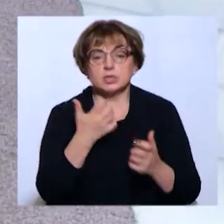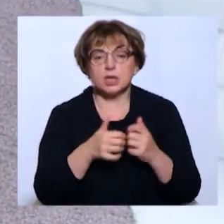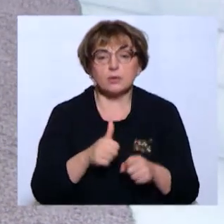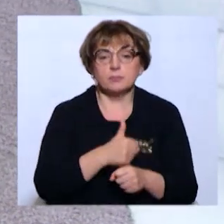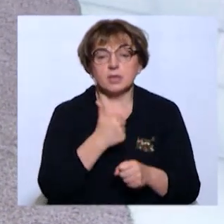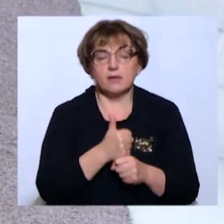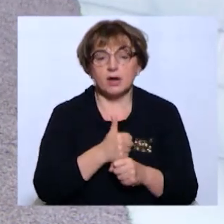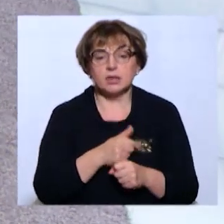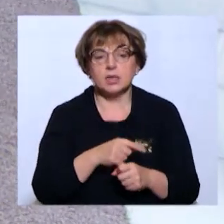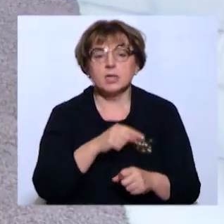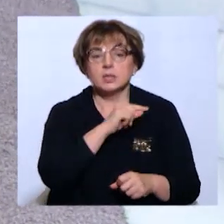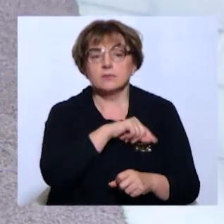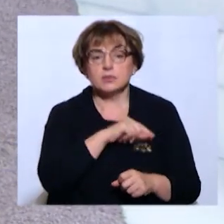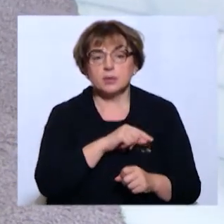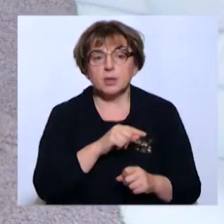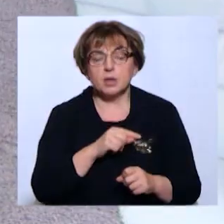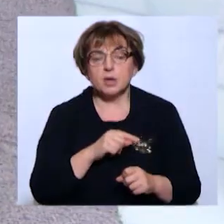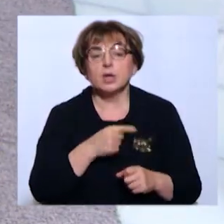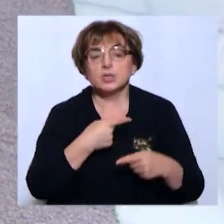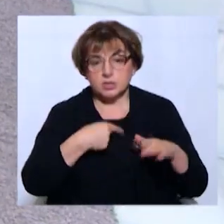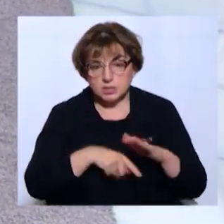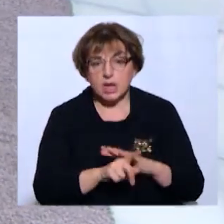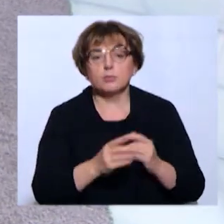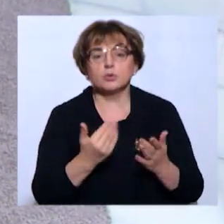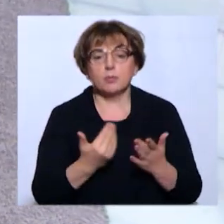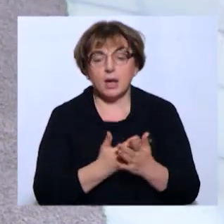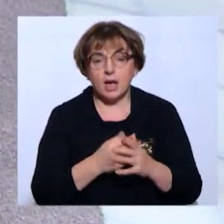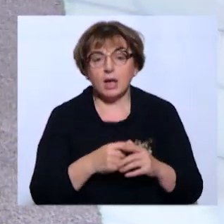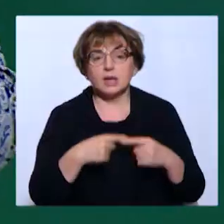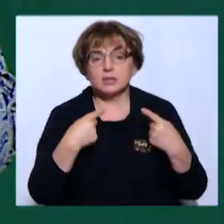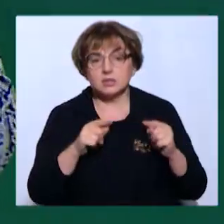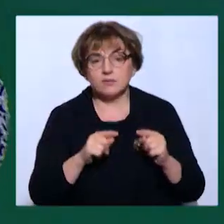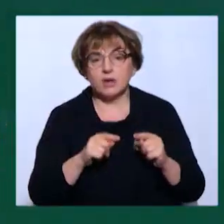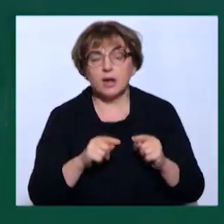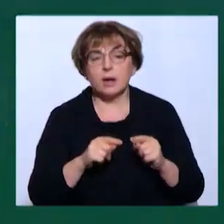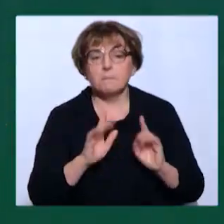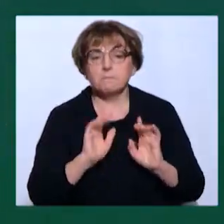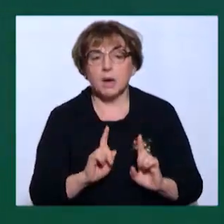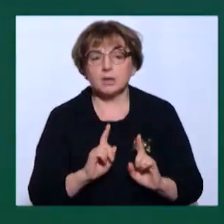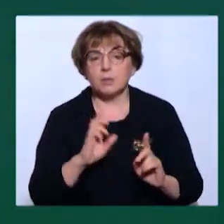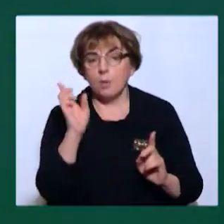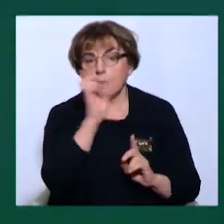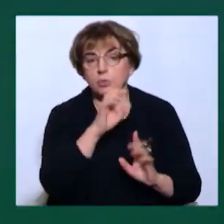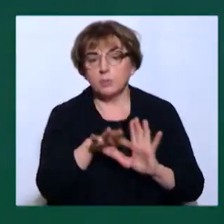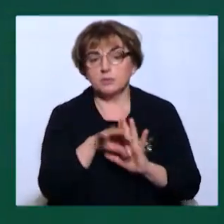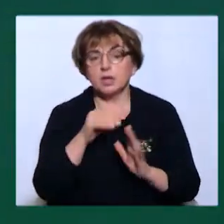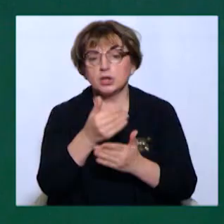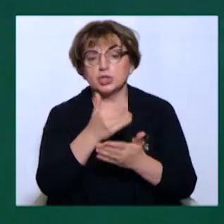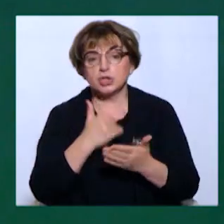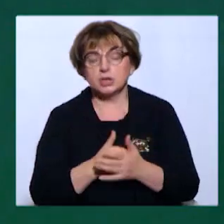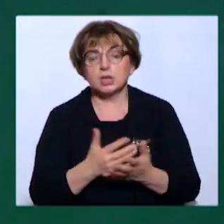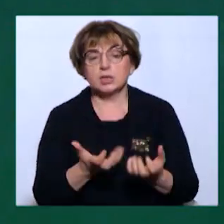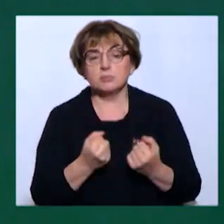ძირითადი ნიშანთვისებები. რა თქმა უნდა, წარმოიშობა გადახრილი ნიშანთვისების მქონე ინდივიდები, მაგრამ ბუნებრივი გადარჩევის შედეგად